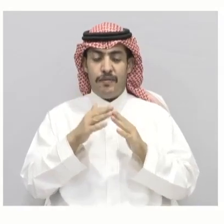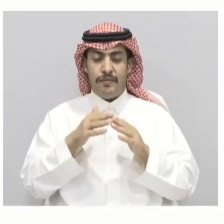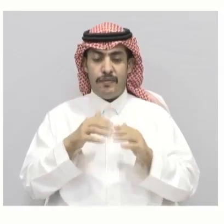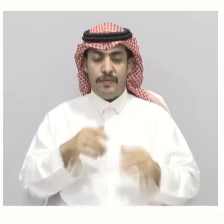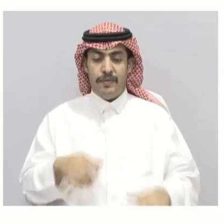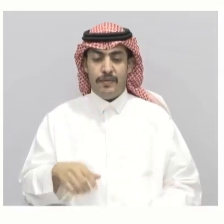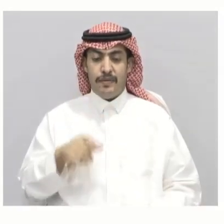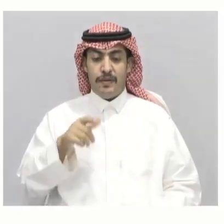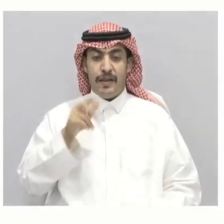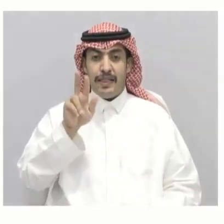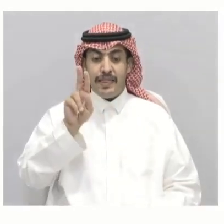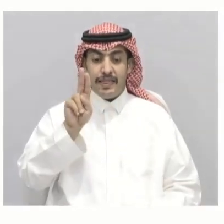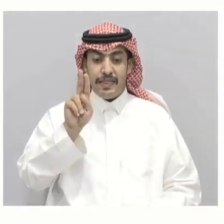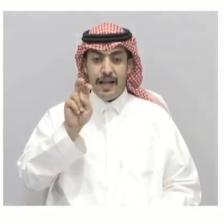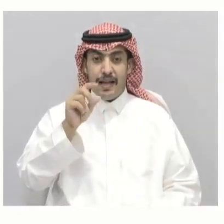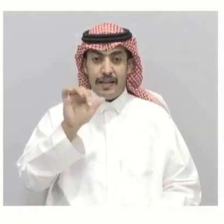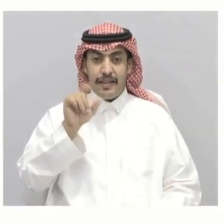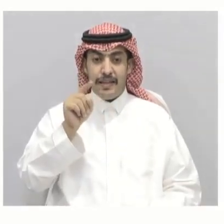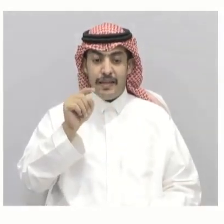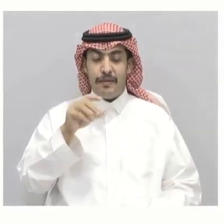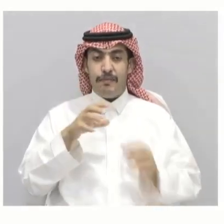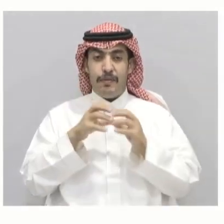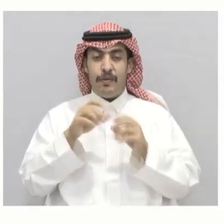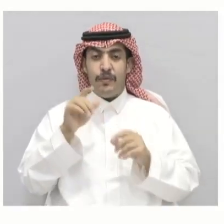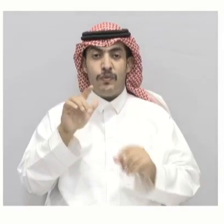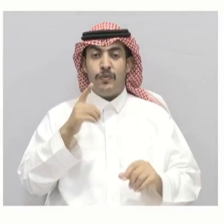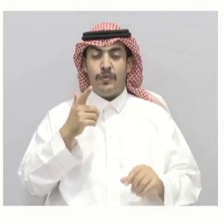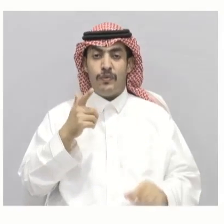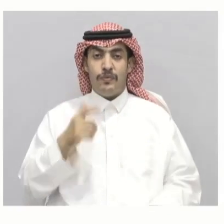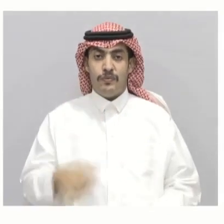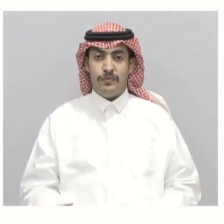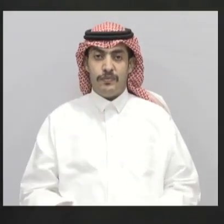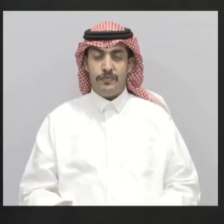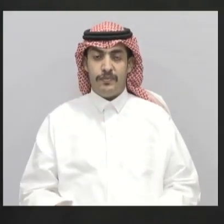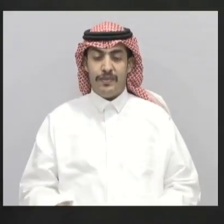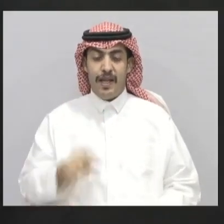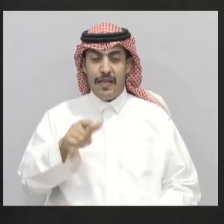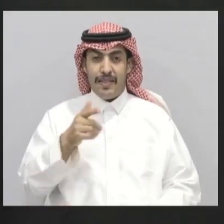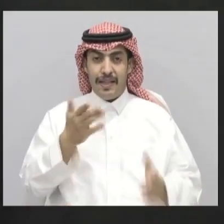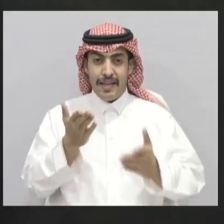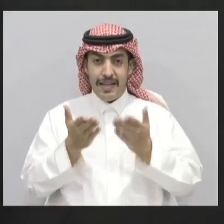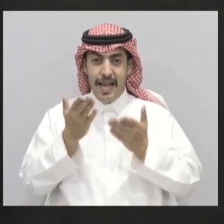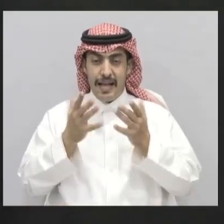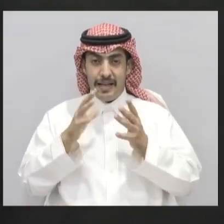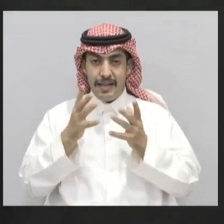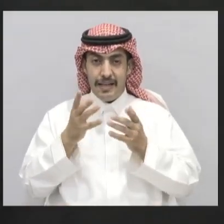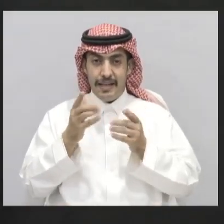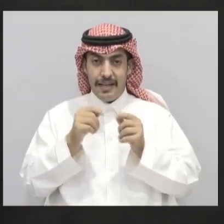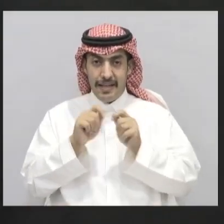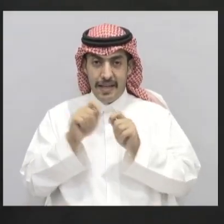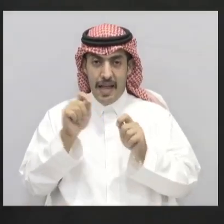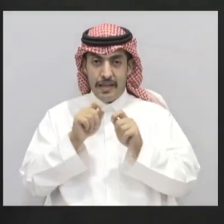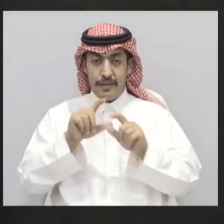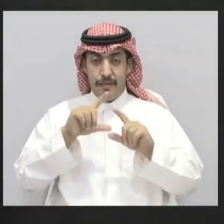لما يقول تقدير هل يريد منك ان تقيس الزاويه باستخدام